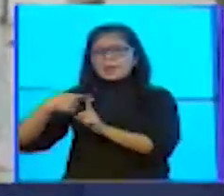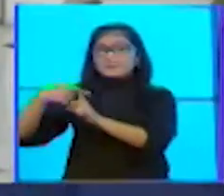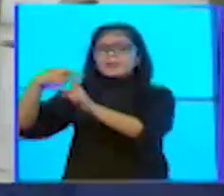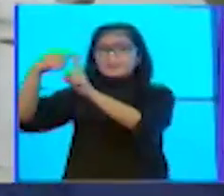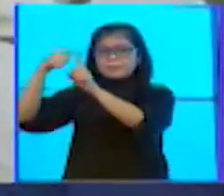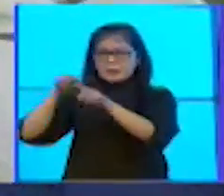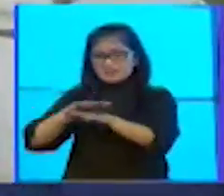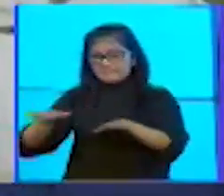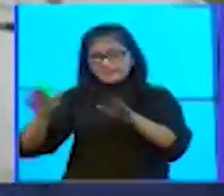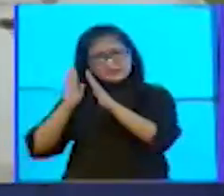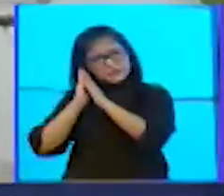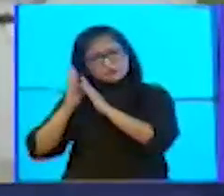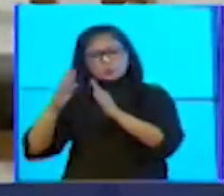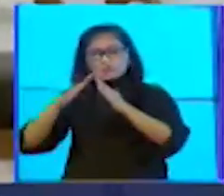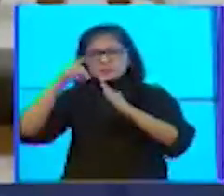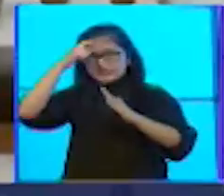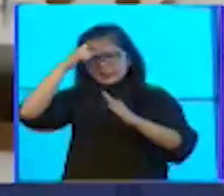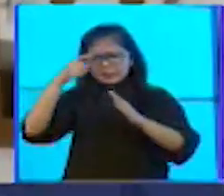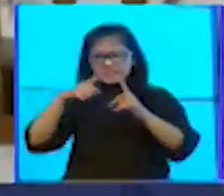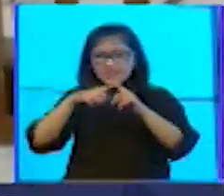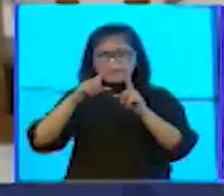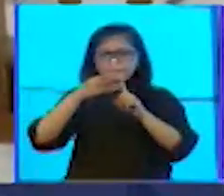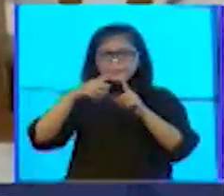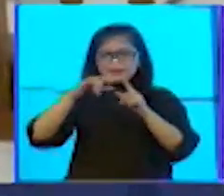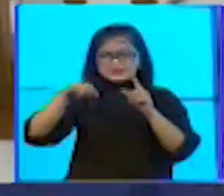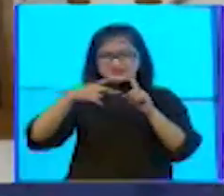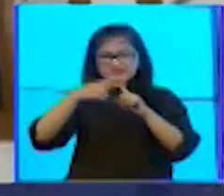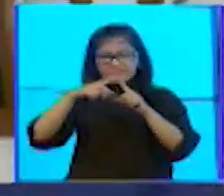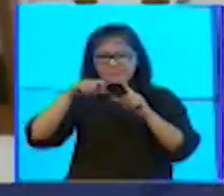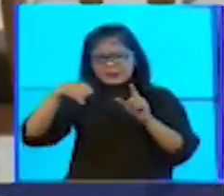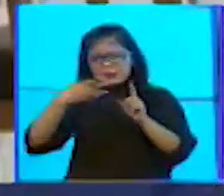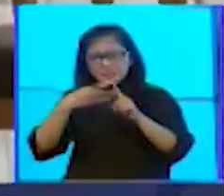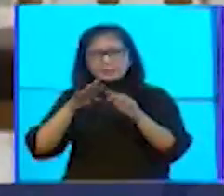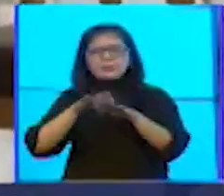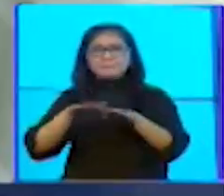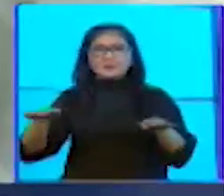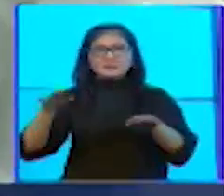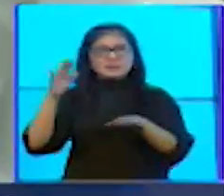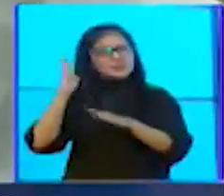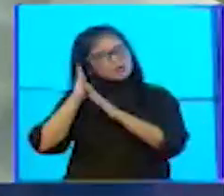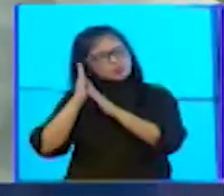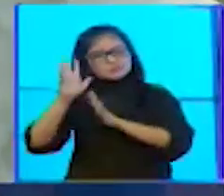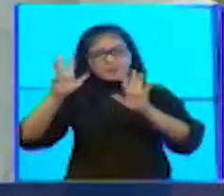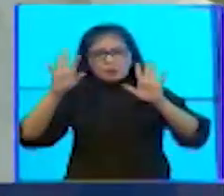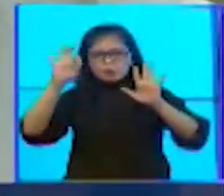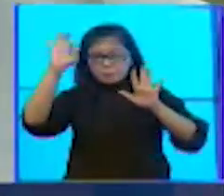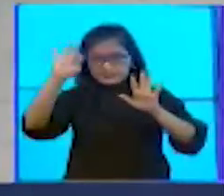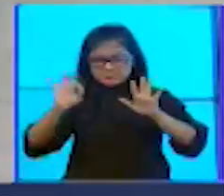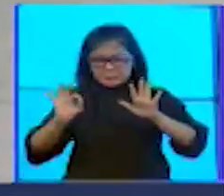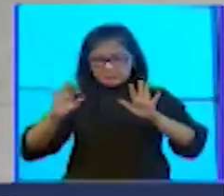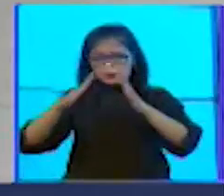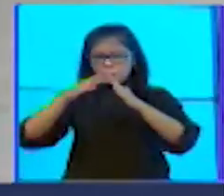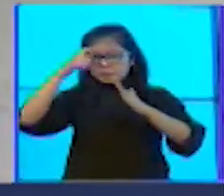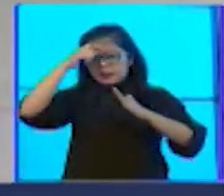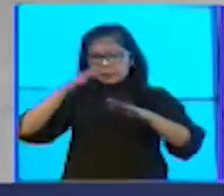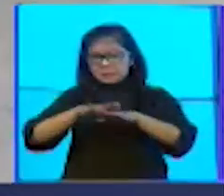Sakit Umum Kaban Jahe yang mencapai angka 90%. Bahkan rumah sakit yang hanya menyediakan 30 tempat tidur ini sempat terisi penuh.